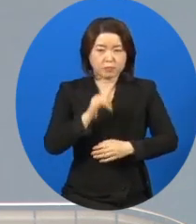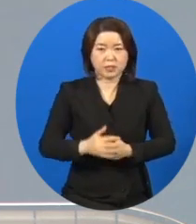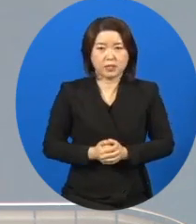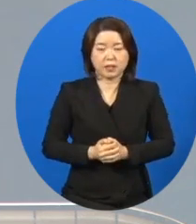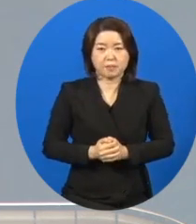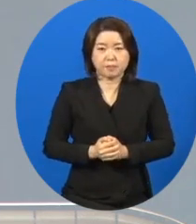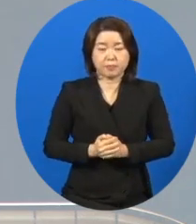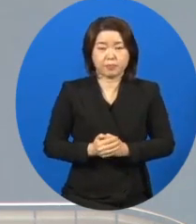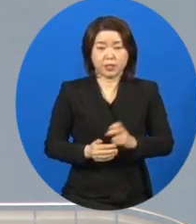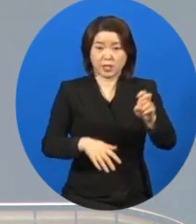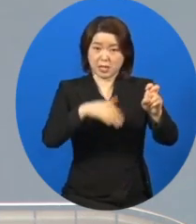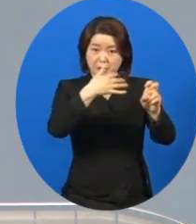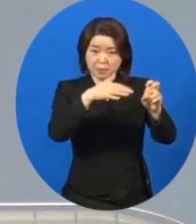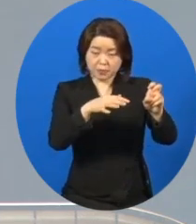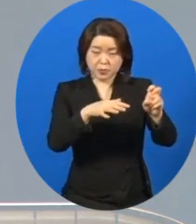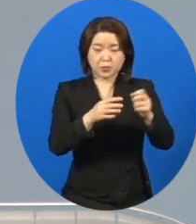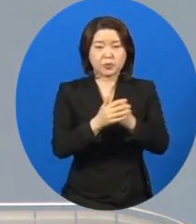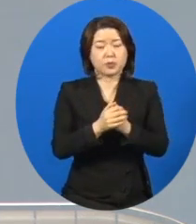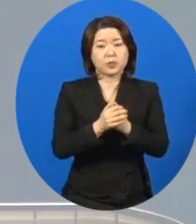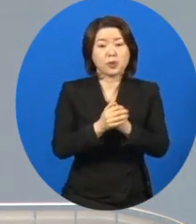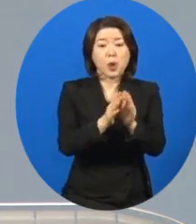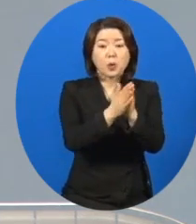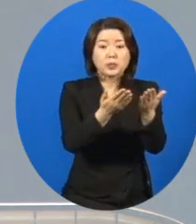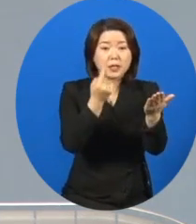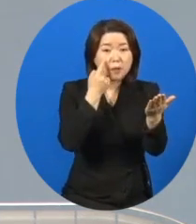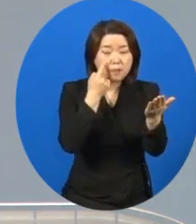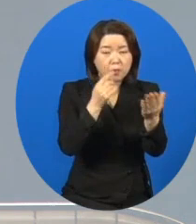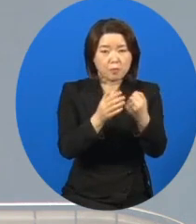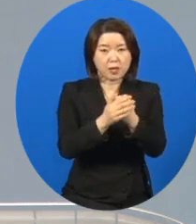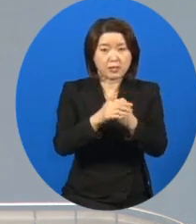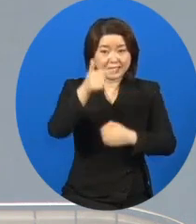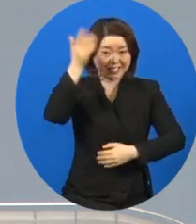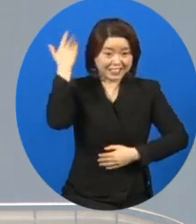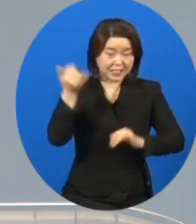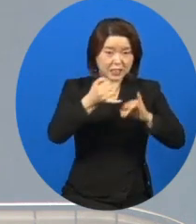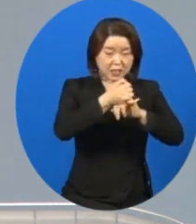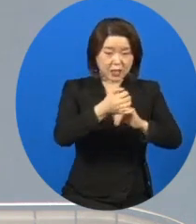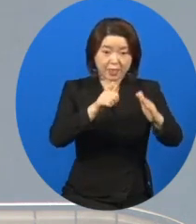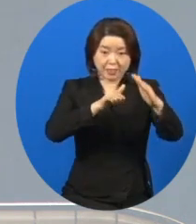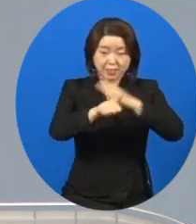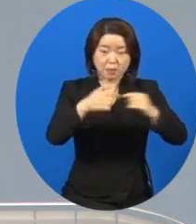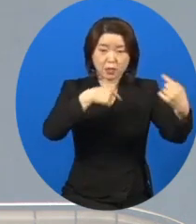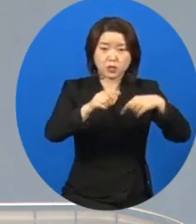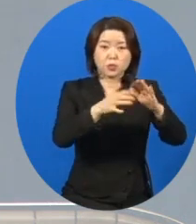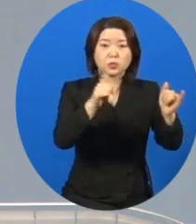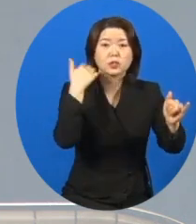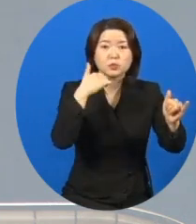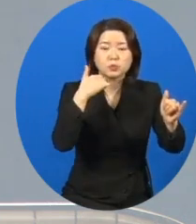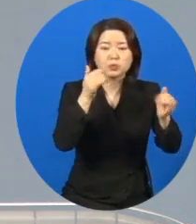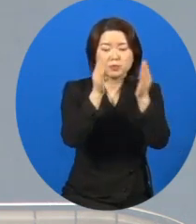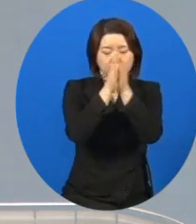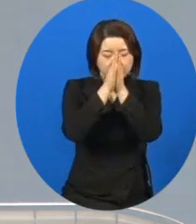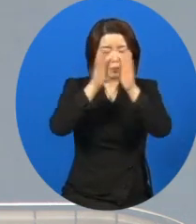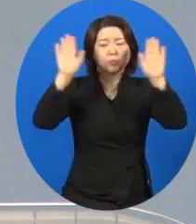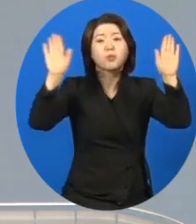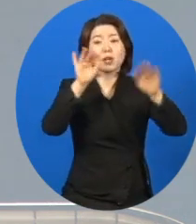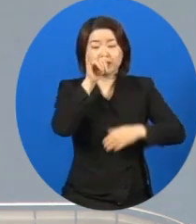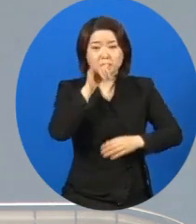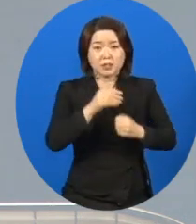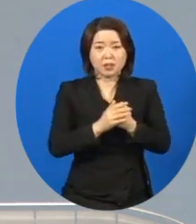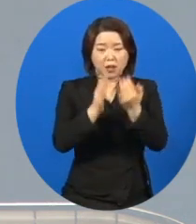민수기 12장 3절에 보면 구약의 대표적인 지도자 모세를 꼽을 수 있죠.